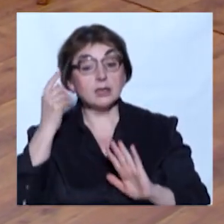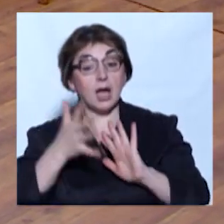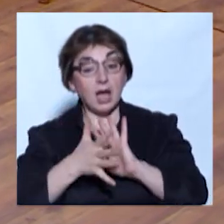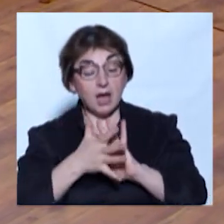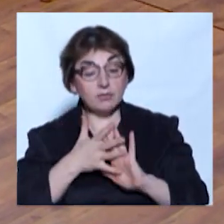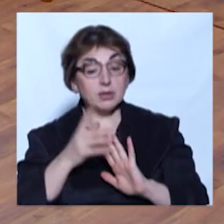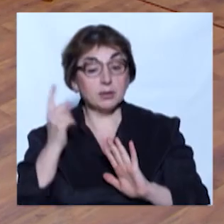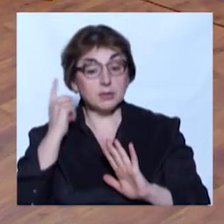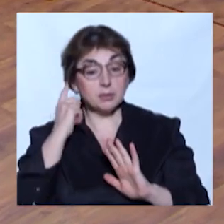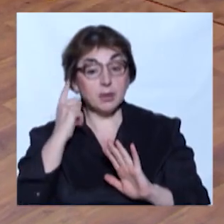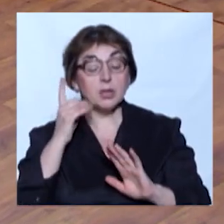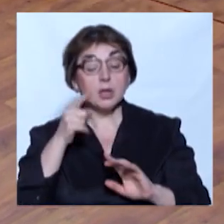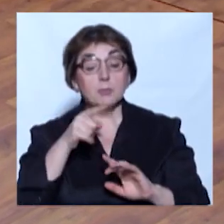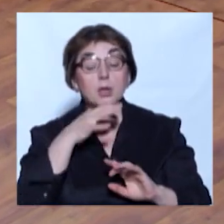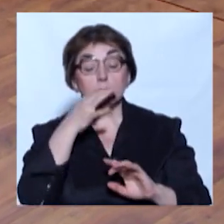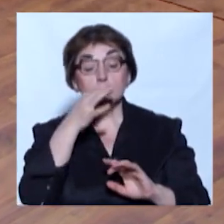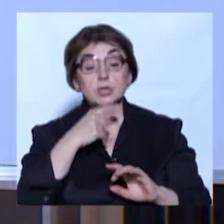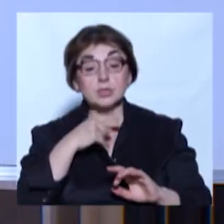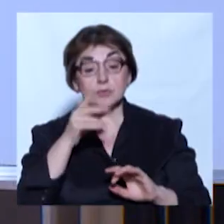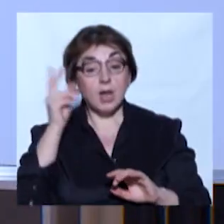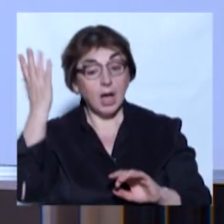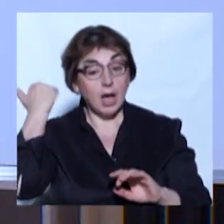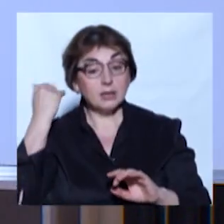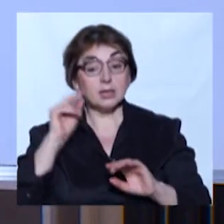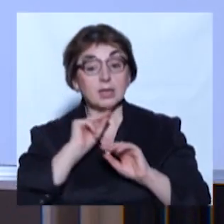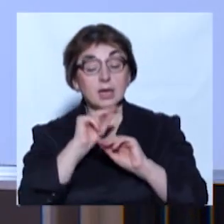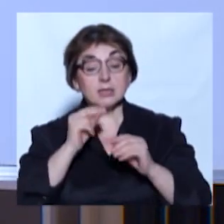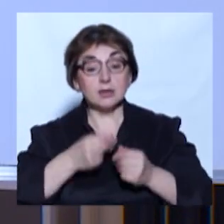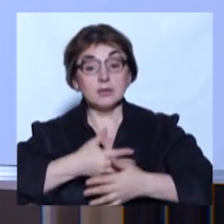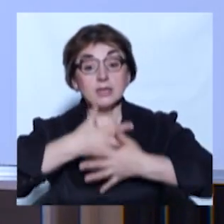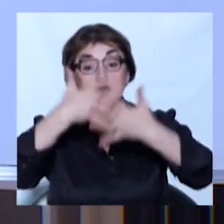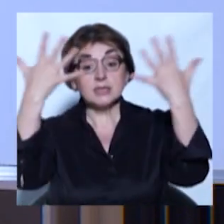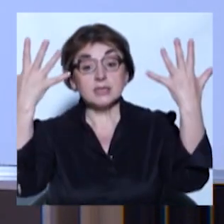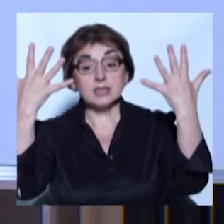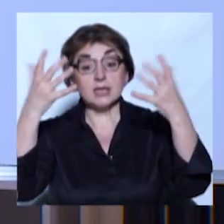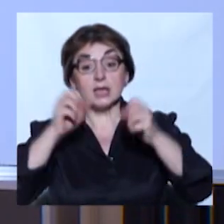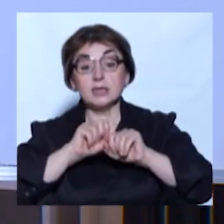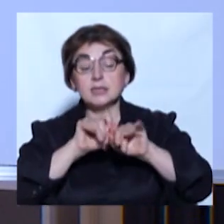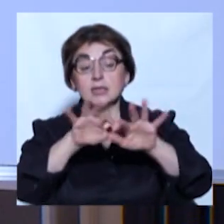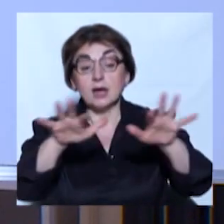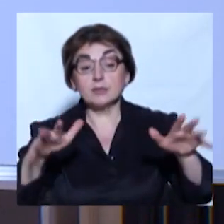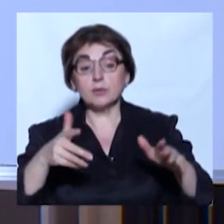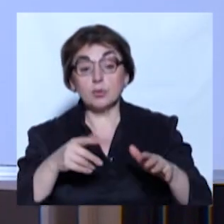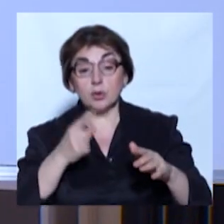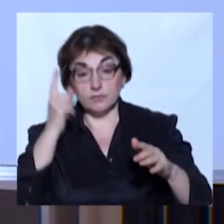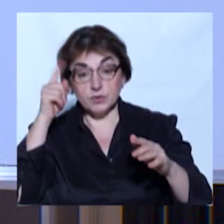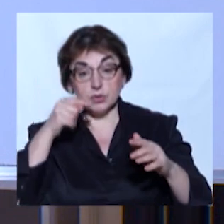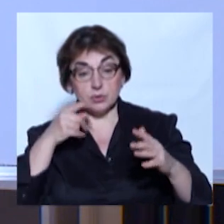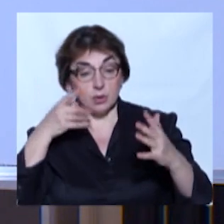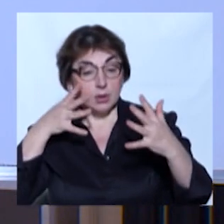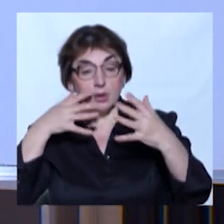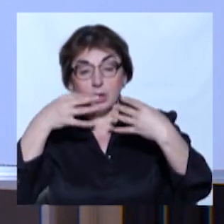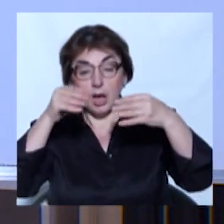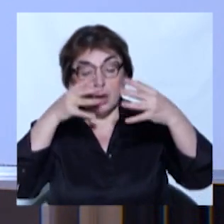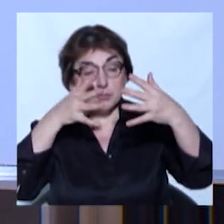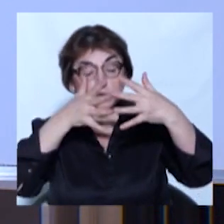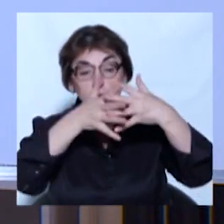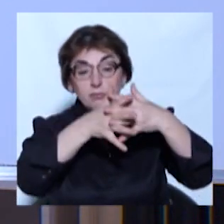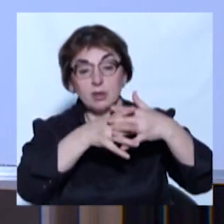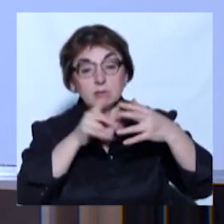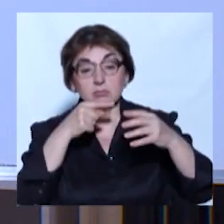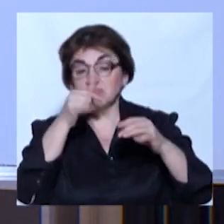სინათლის გავრცელება ვისწავლით, მე გითხარით, რომ სინათლე მყარსხეულში, გამჭვირვალეს სხეულში არ ვრცელდება, მაგრამ